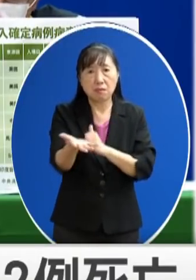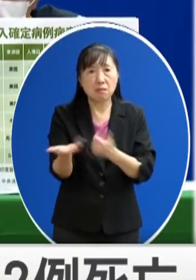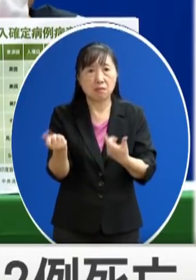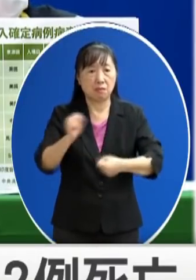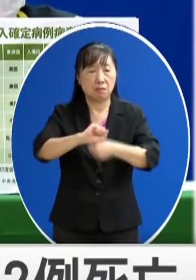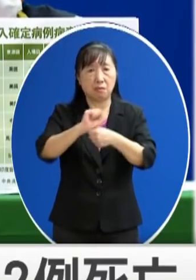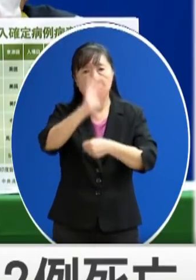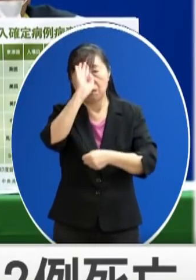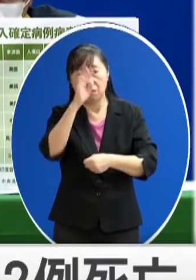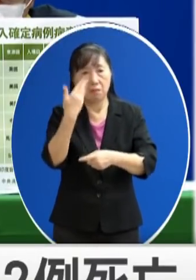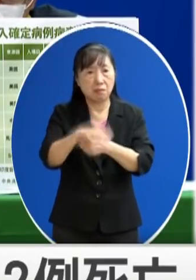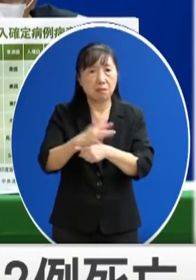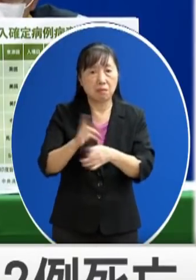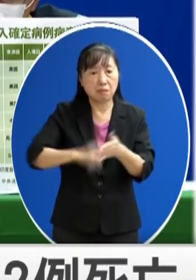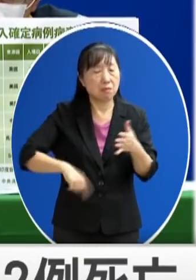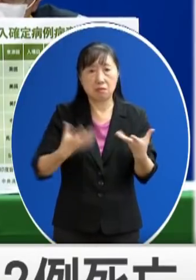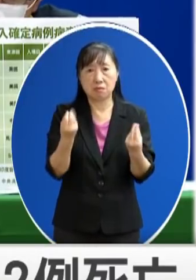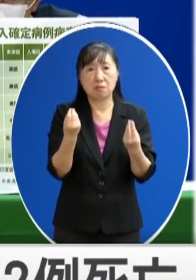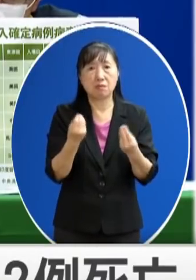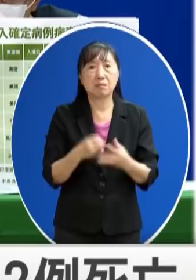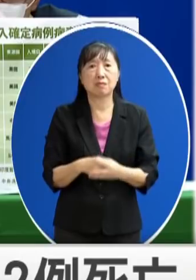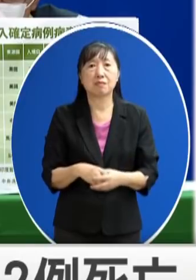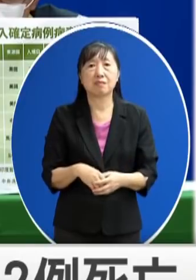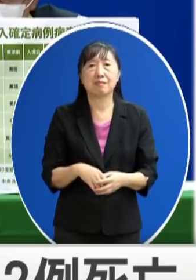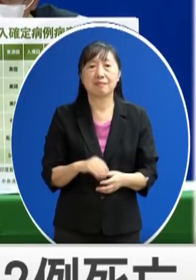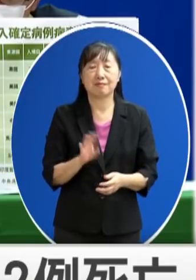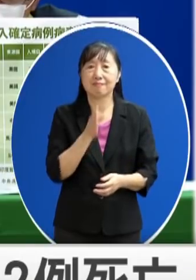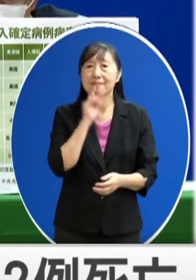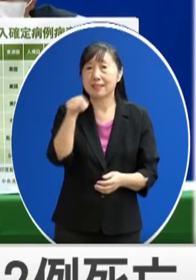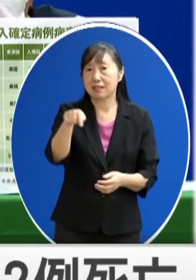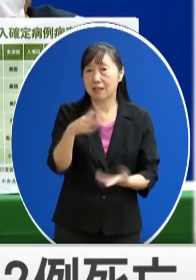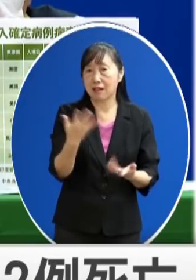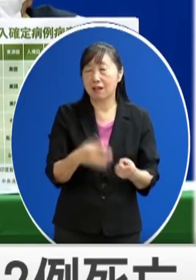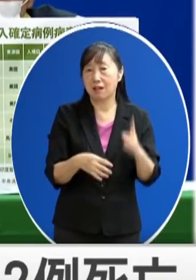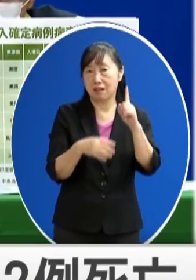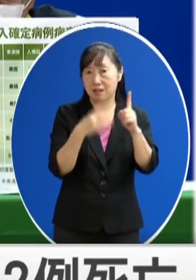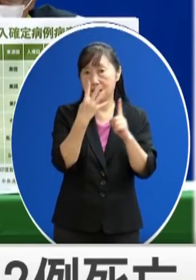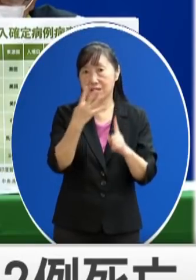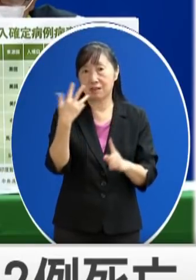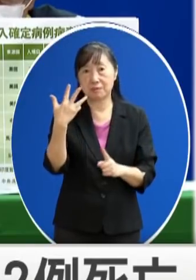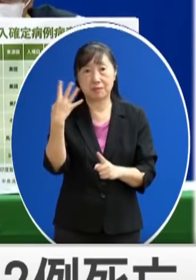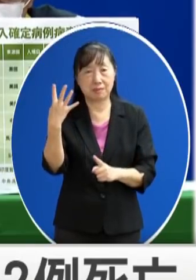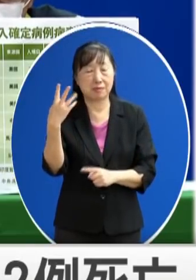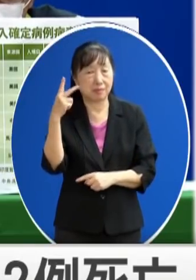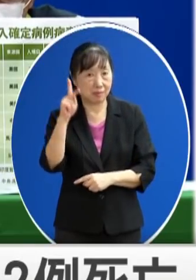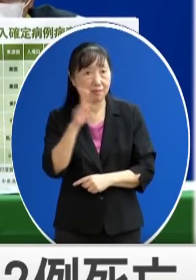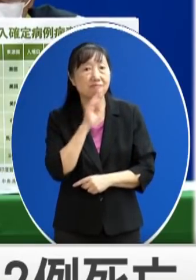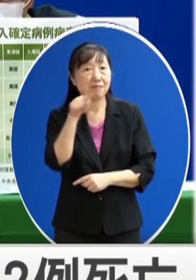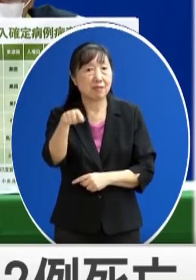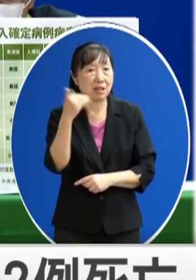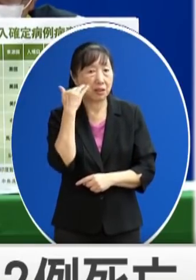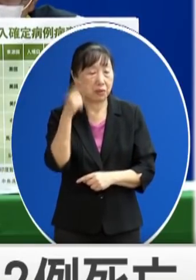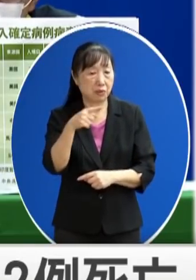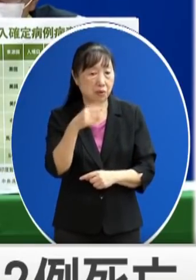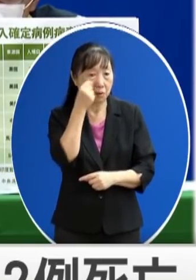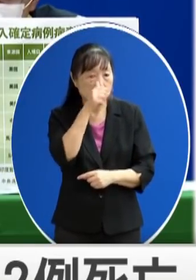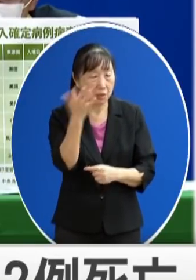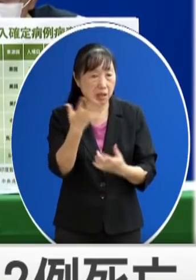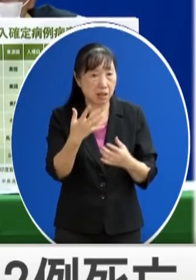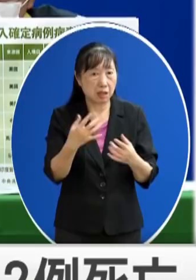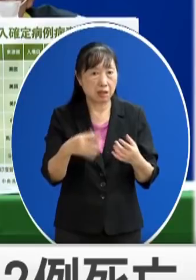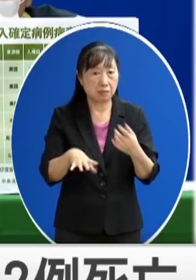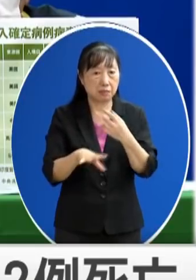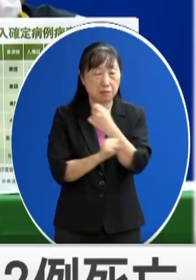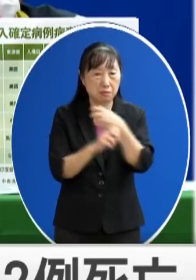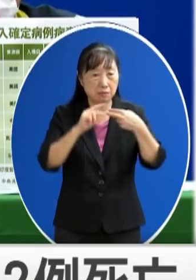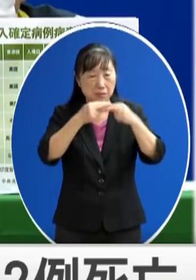力或致死率的一个报告，不过因为它带有这个 1484K 就是南非变异株的特征的这个基因，以及